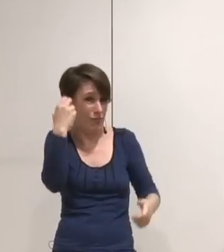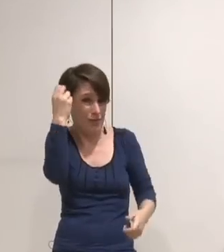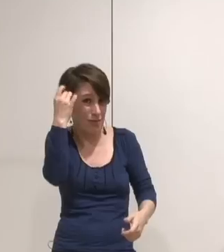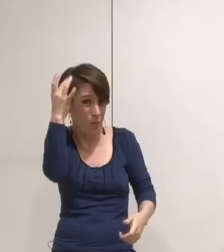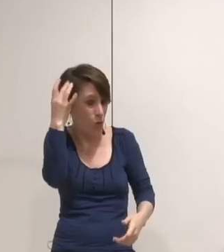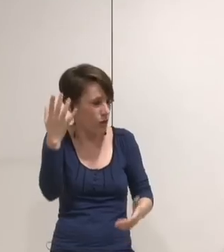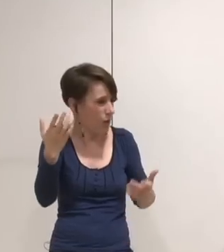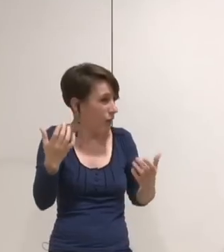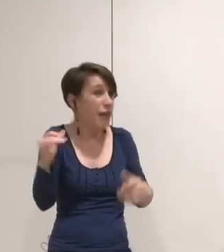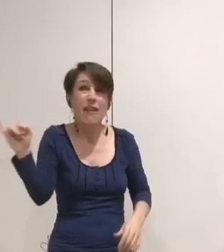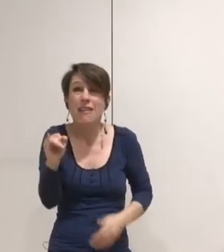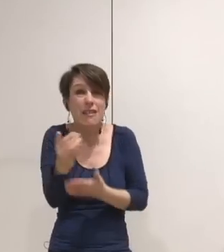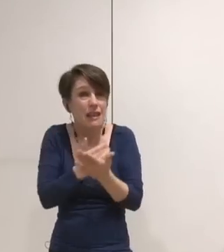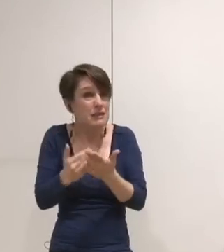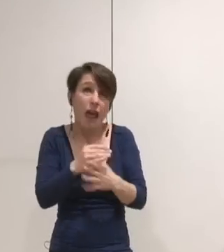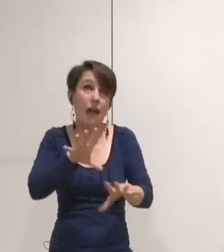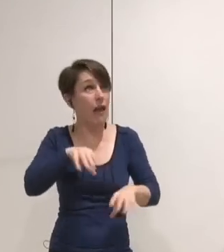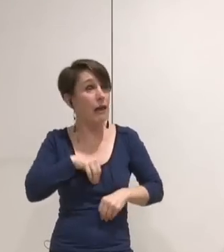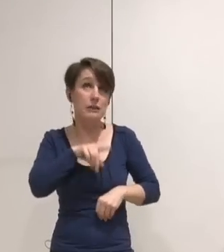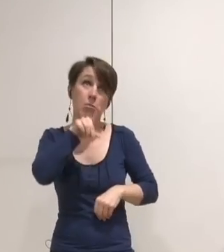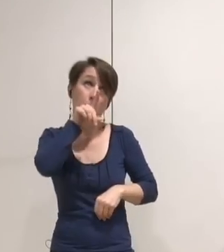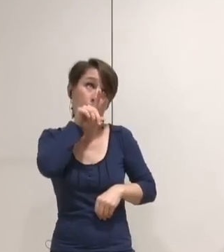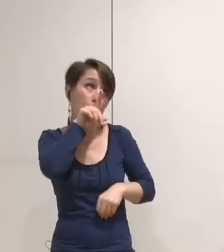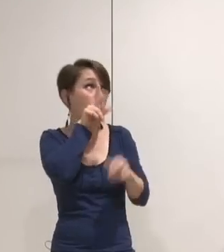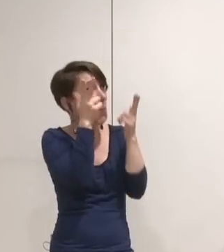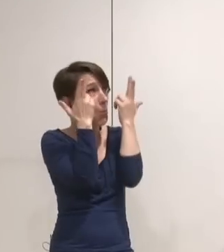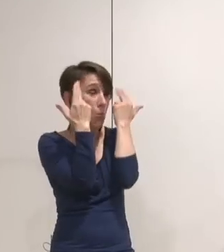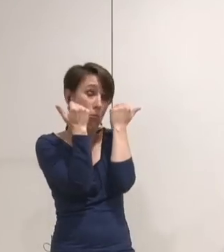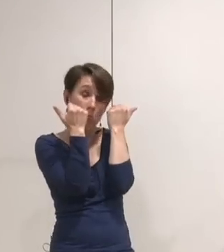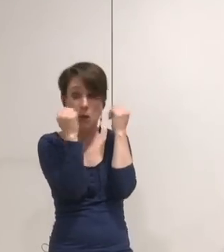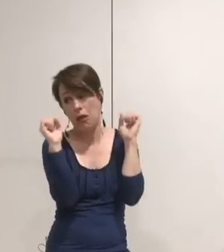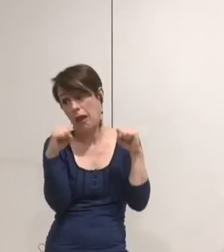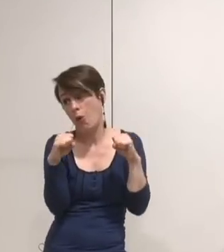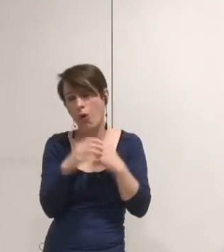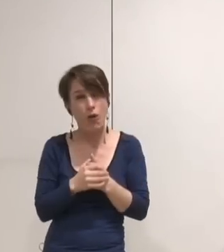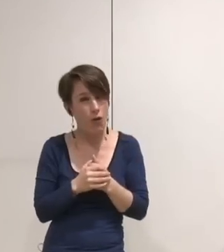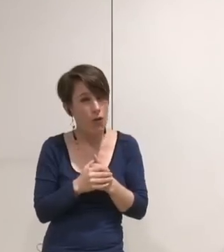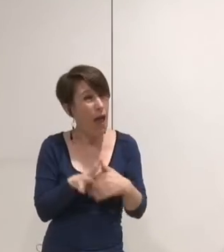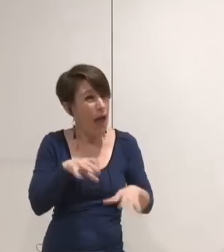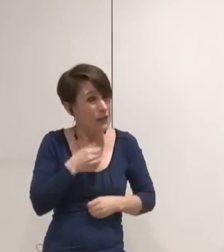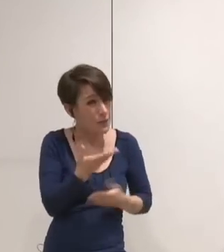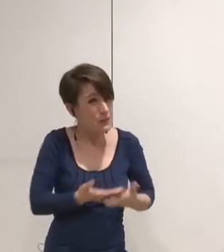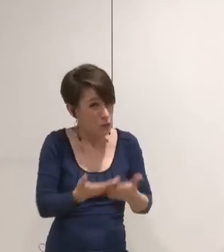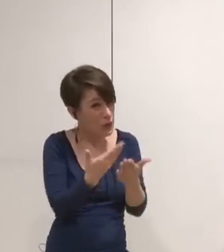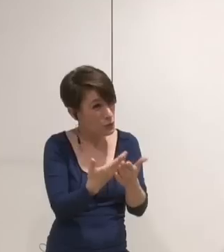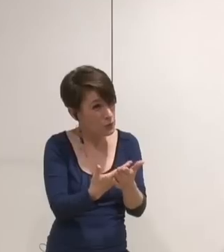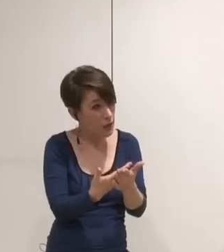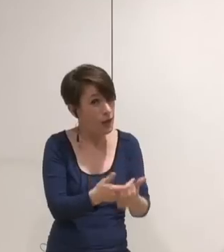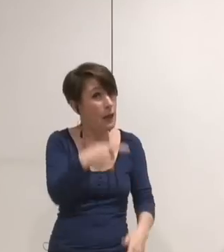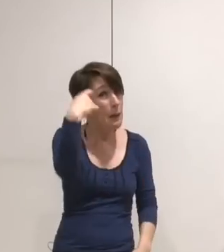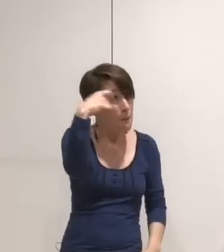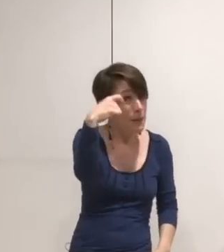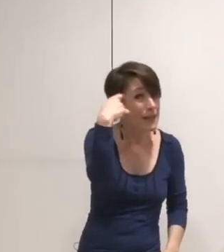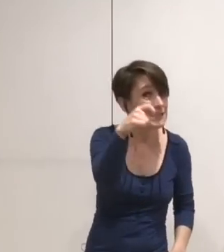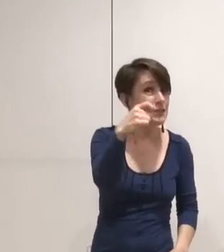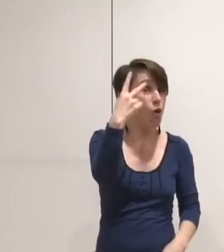basse sans réagir que le président du conseil d'administration de leur entreprise cherche